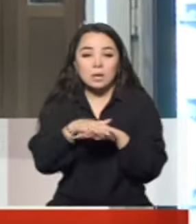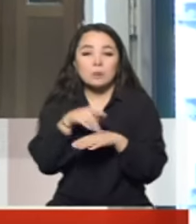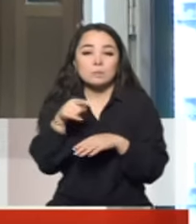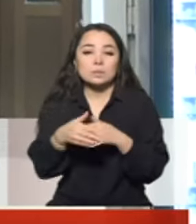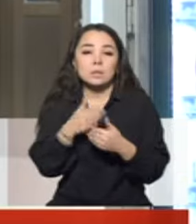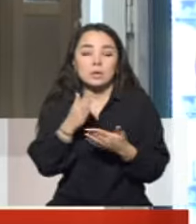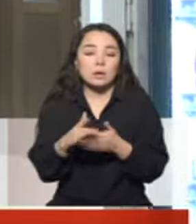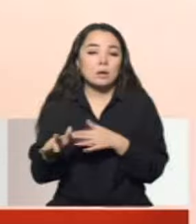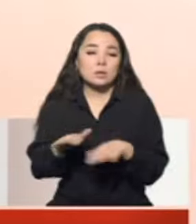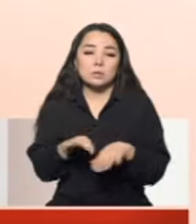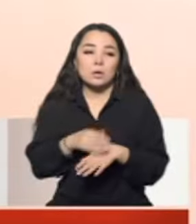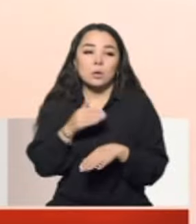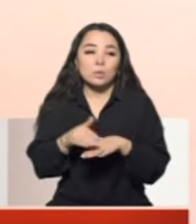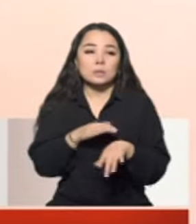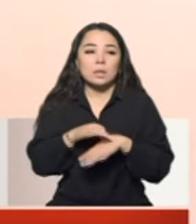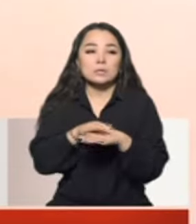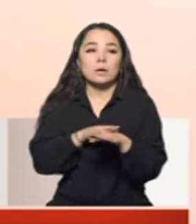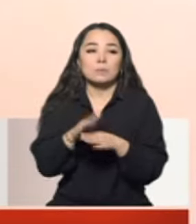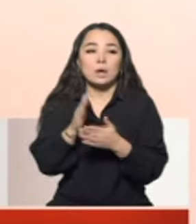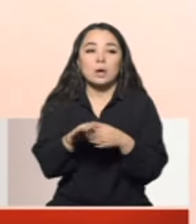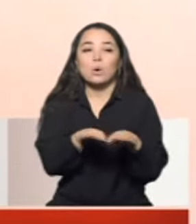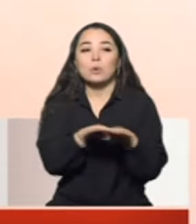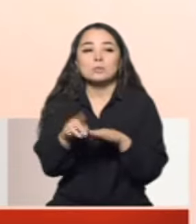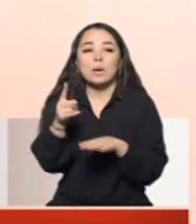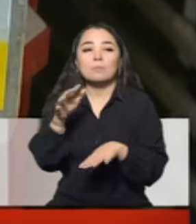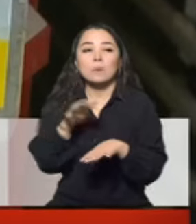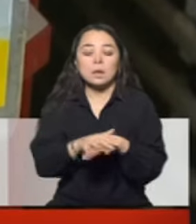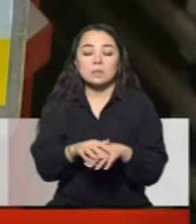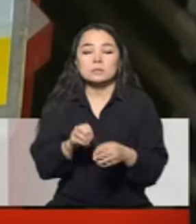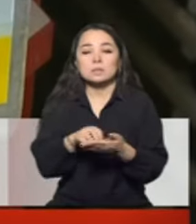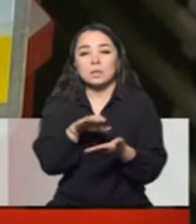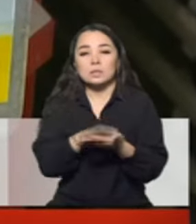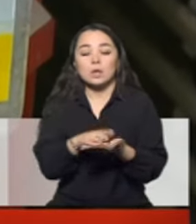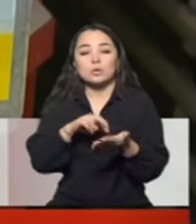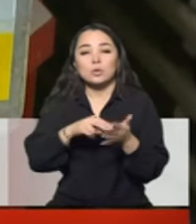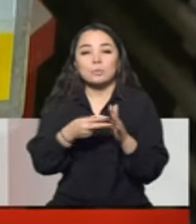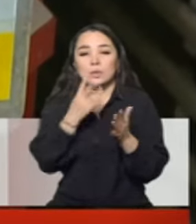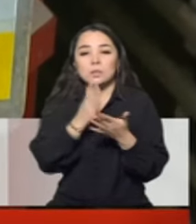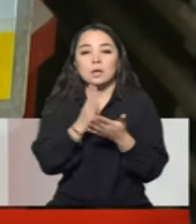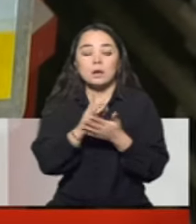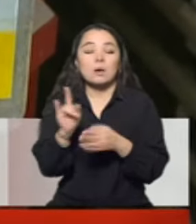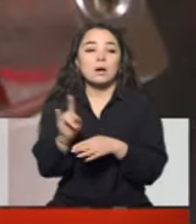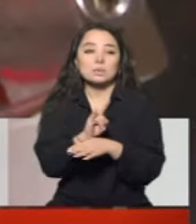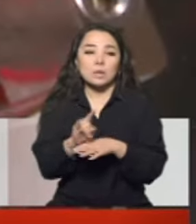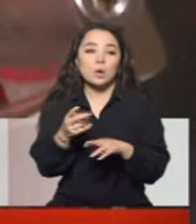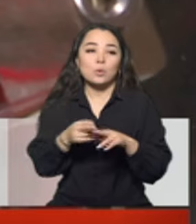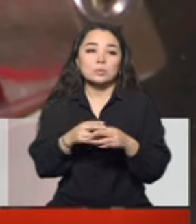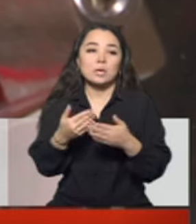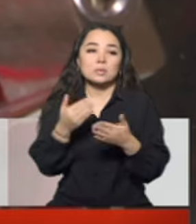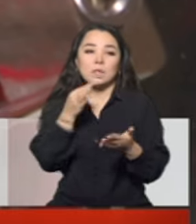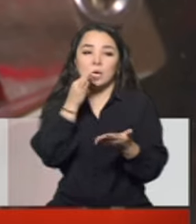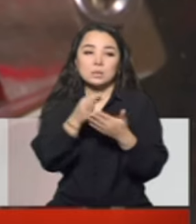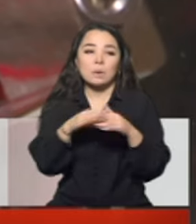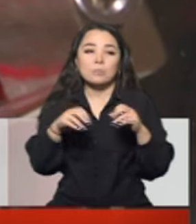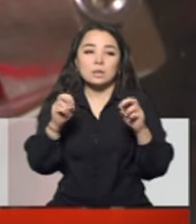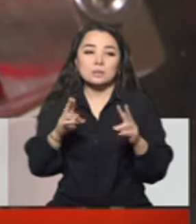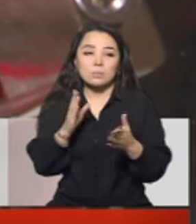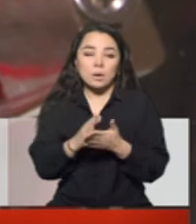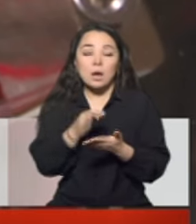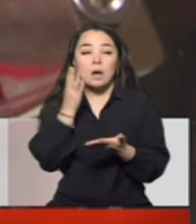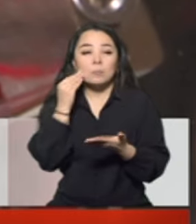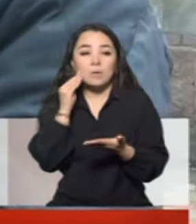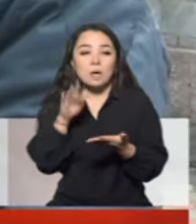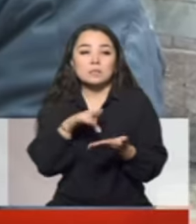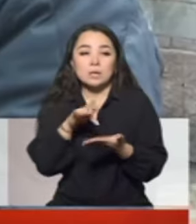аса қайырымдылық қоры бар. Қазір оларды ортақ бір базаға тіркеу жоспарланған. Бұл алаяқтықтың алдын алады, дейді жауапты мамандар. Ал